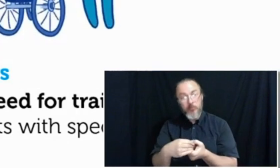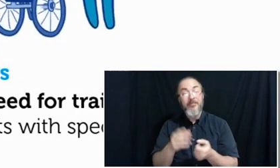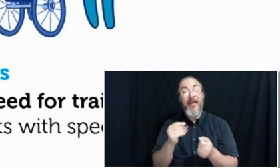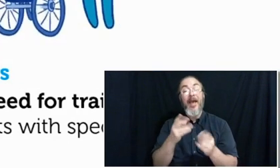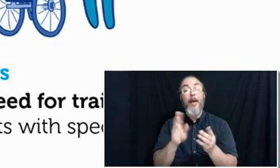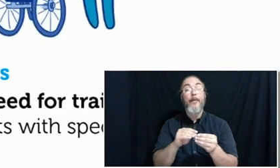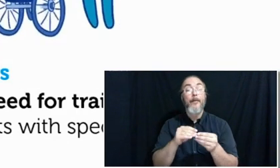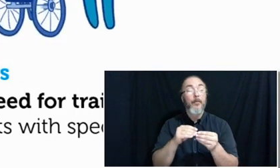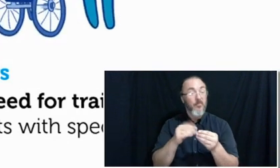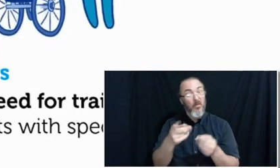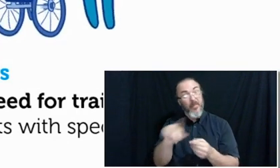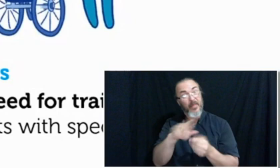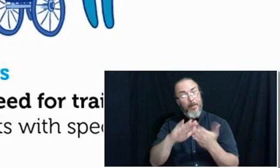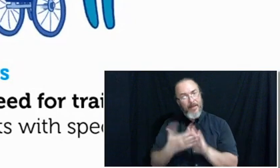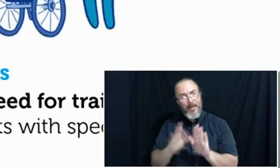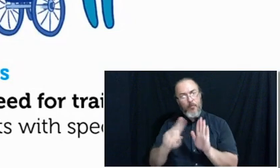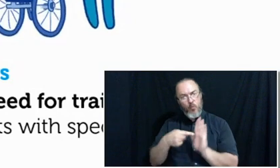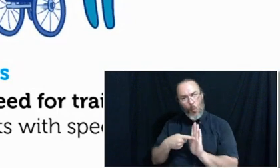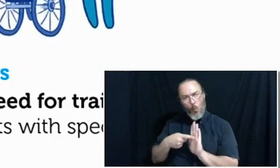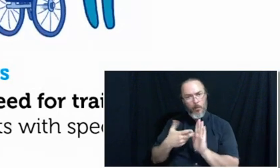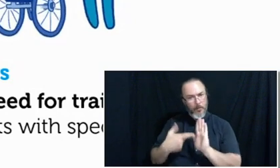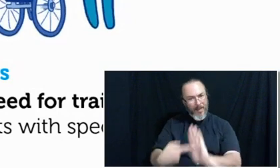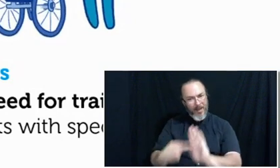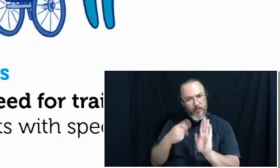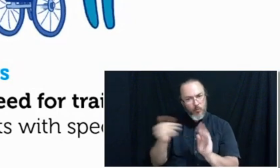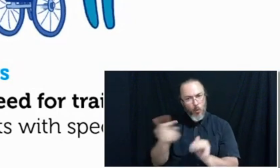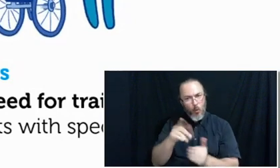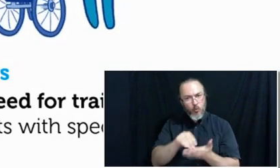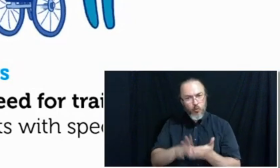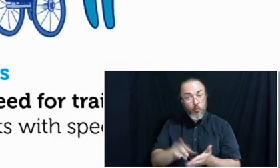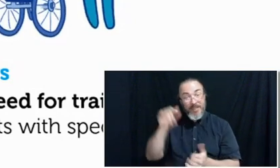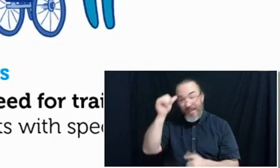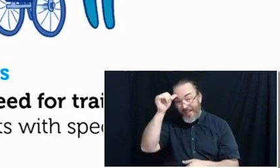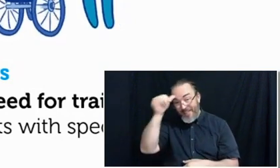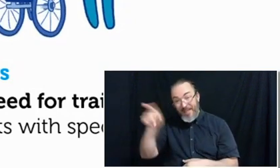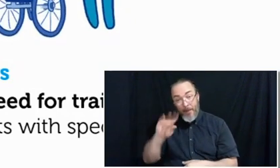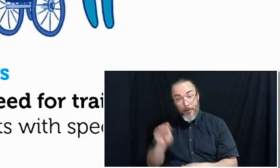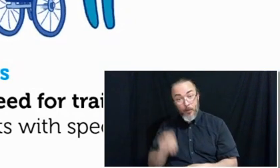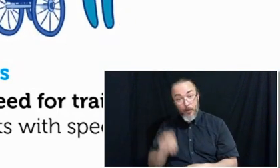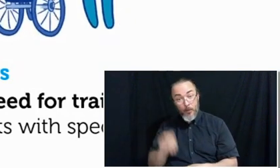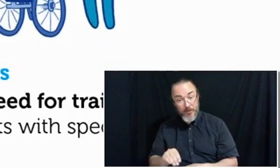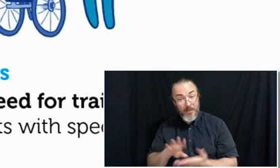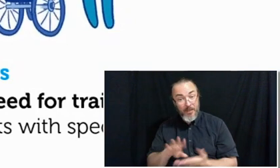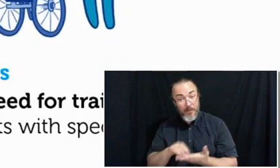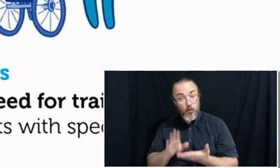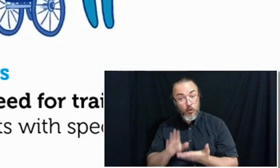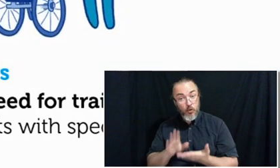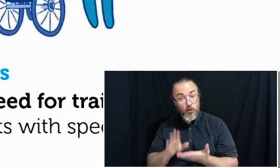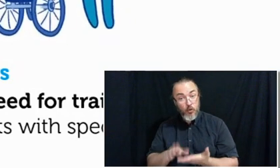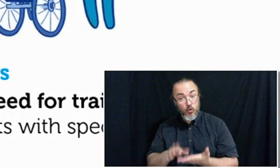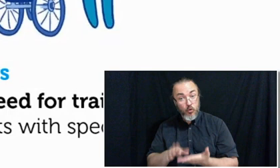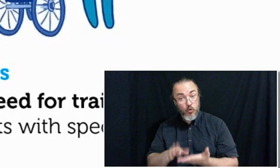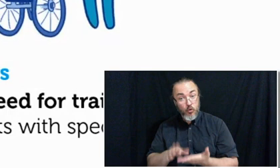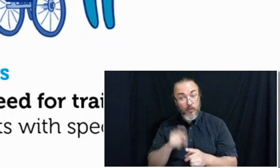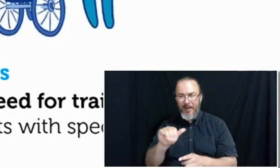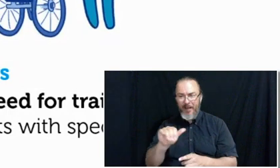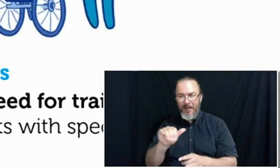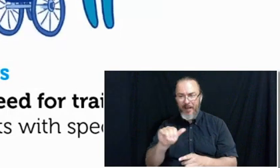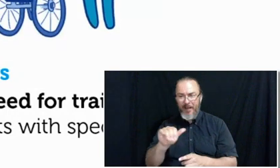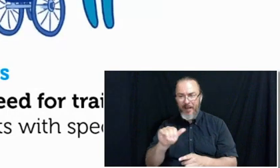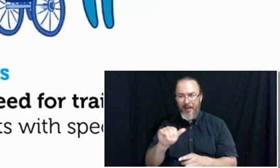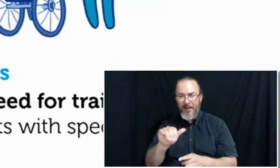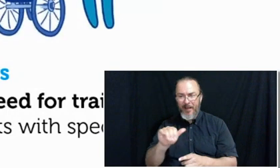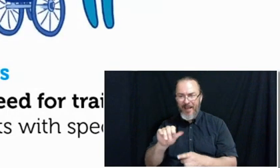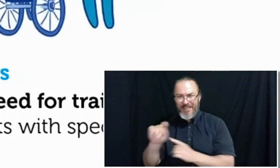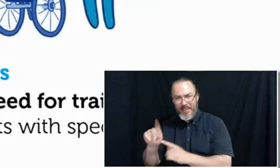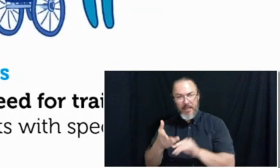il appuie l'inclusion en offrant des perspectives et les maîtres sont des modèles pour tous les élèves. En Inde, le pourcentage d'enseignants provenant